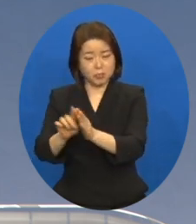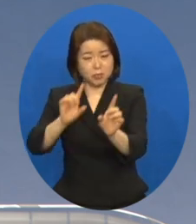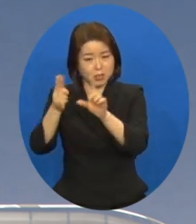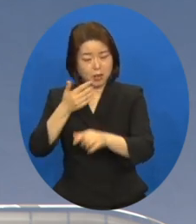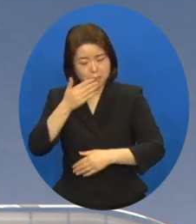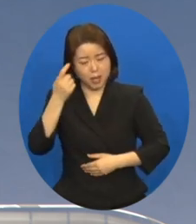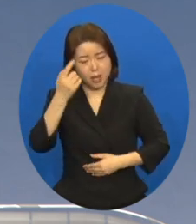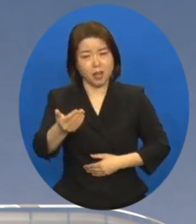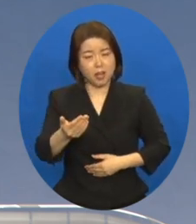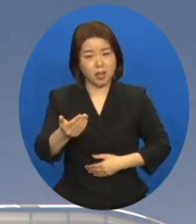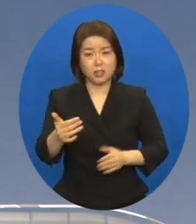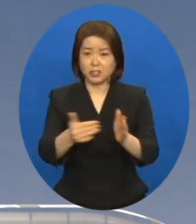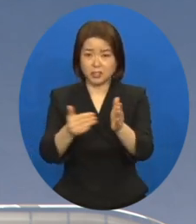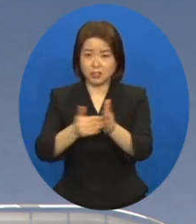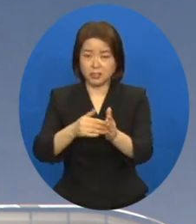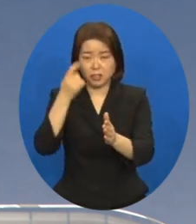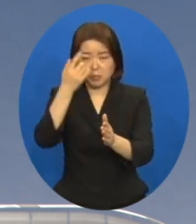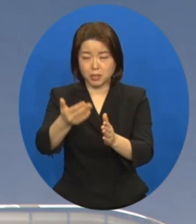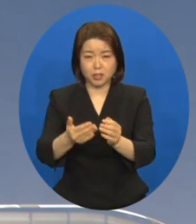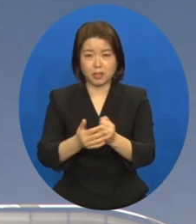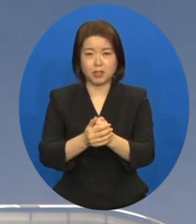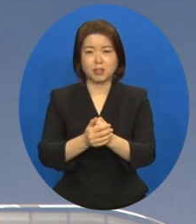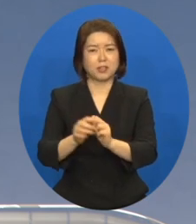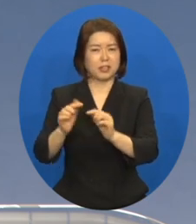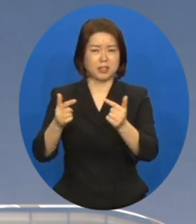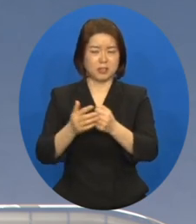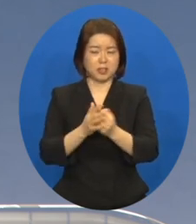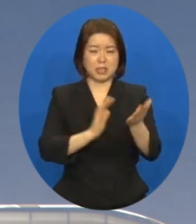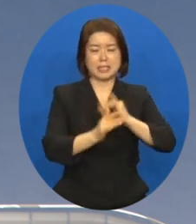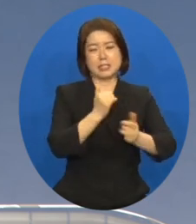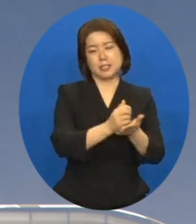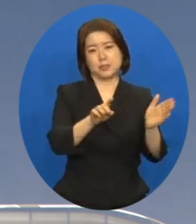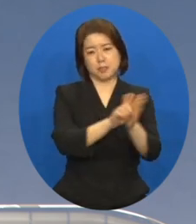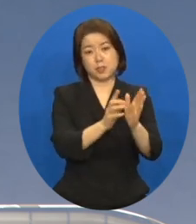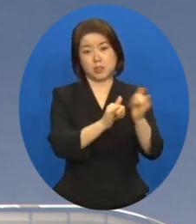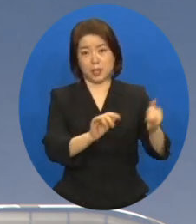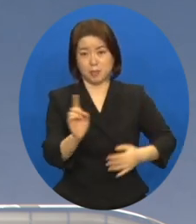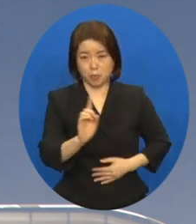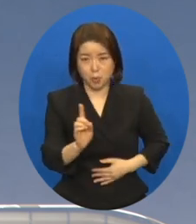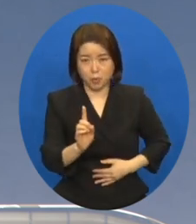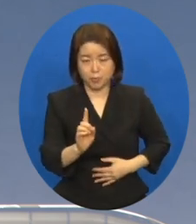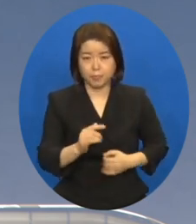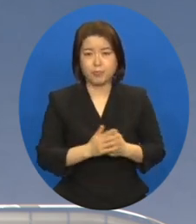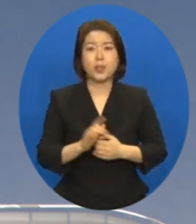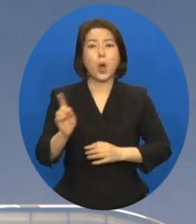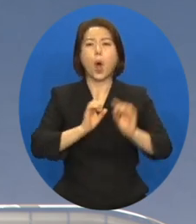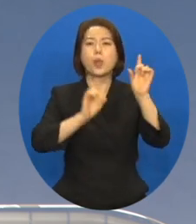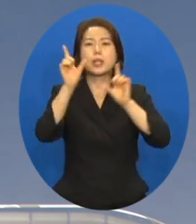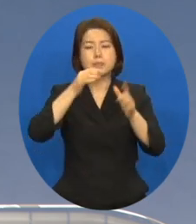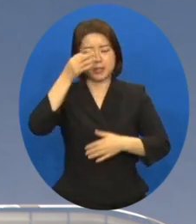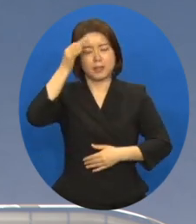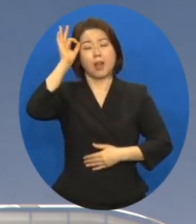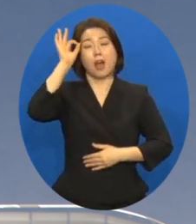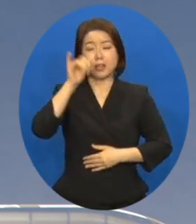수 있겠습니까? 예수 믿는 사람 하면은 어떤 이미지가 떠오릅니까? 술, 담배